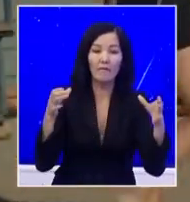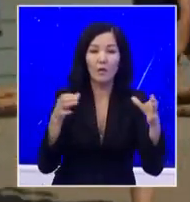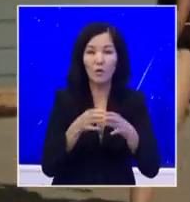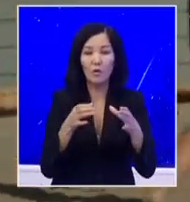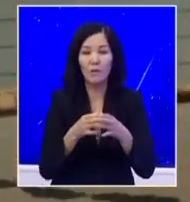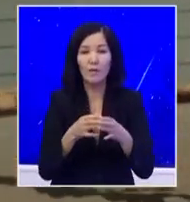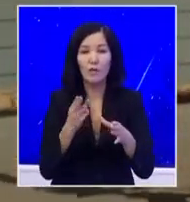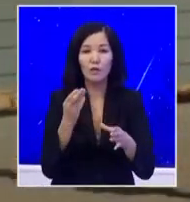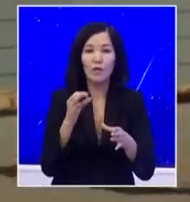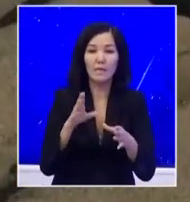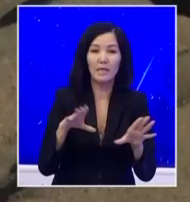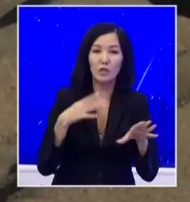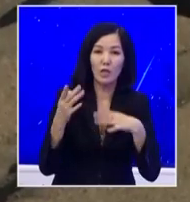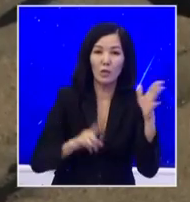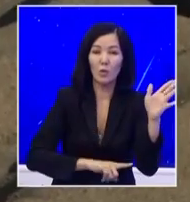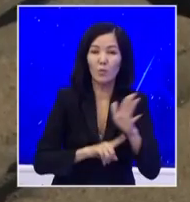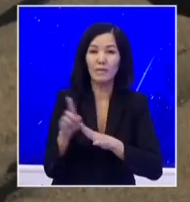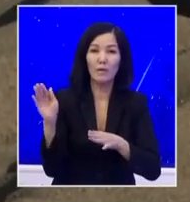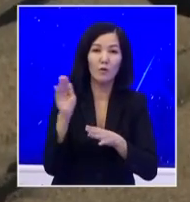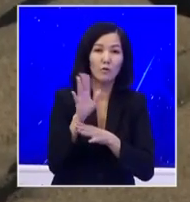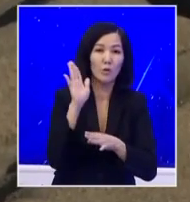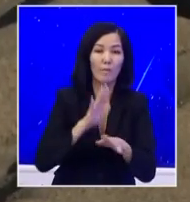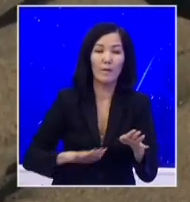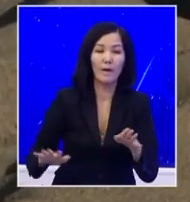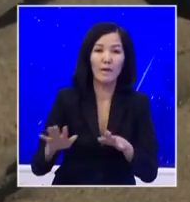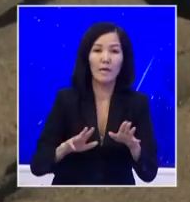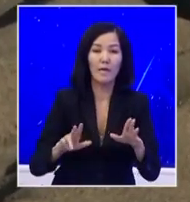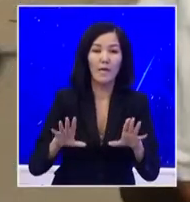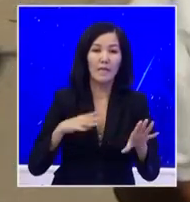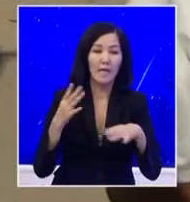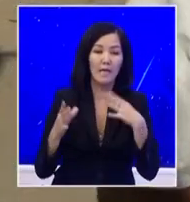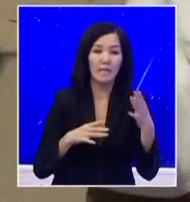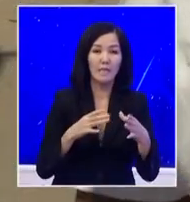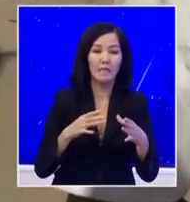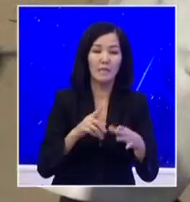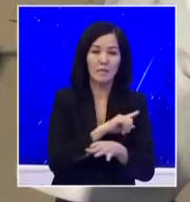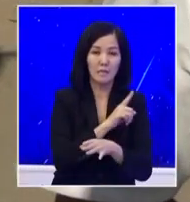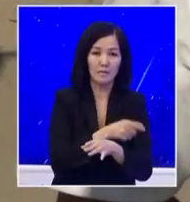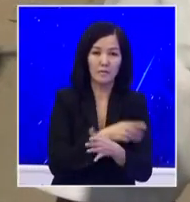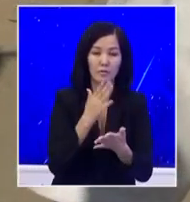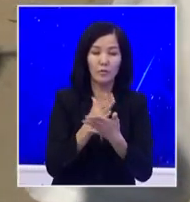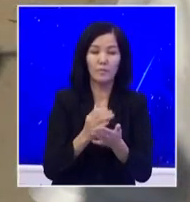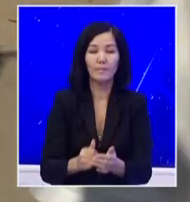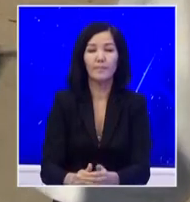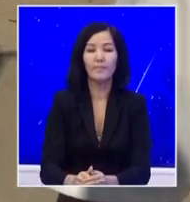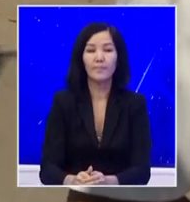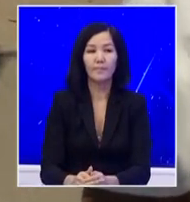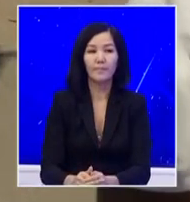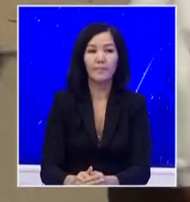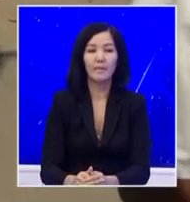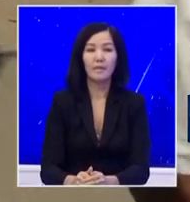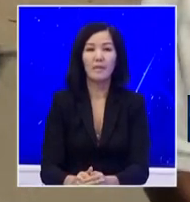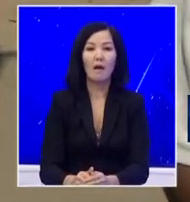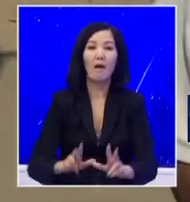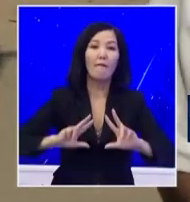шілдеде жаттығуын бастайды. Әзірге қосалқы және жағажай волейболшылары қызу дайындық үстінде. В нашей Алматинской области, что отрадно.